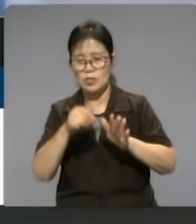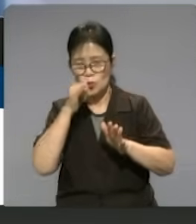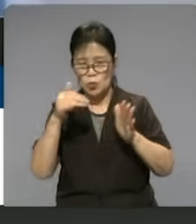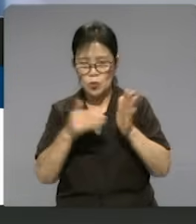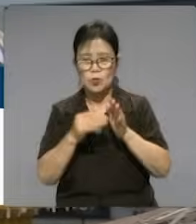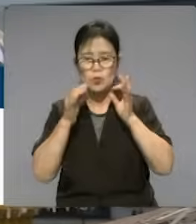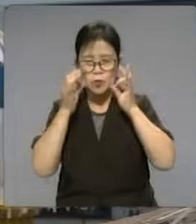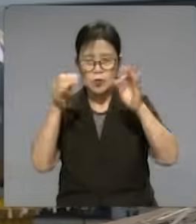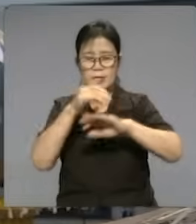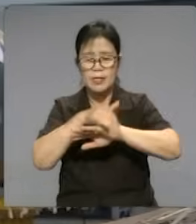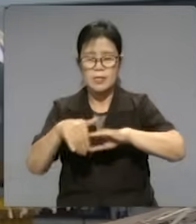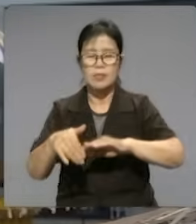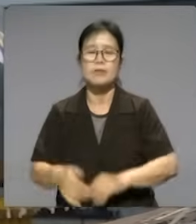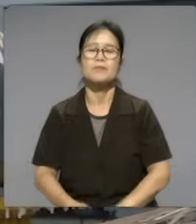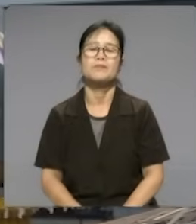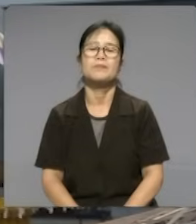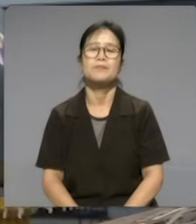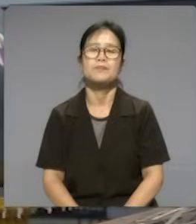노력할 예정입니다.